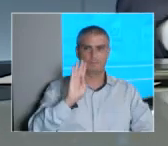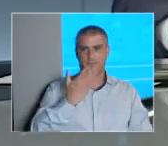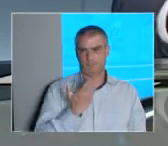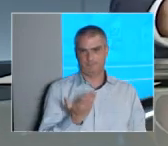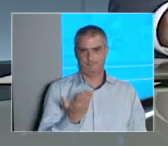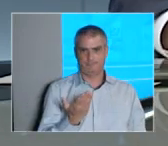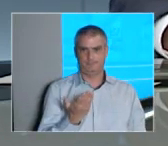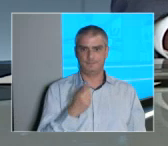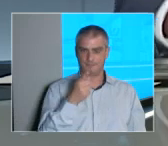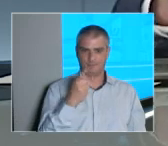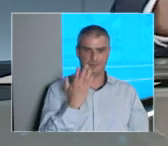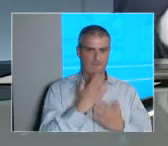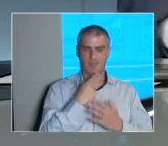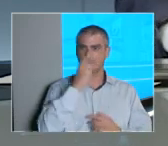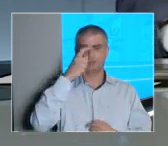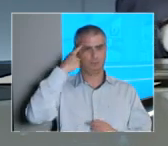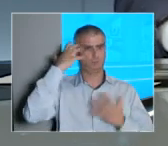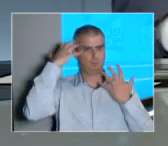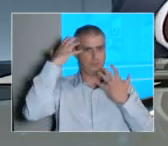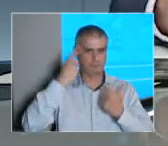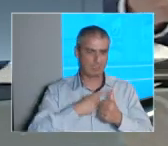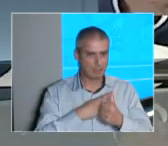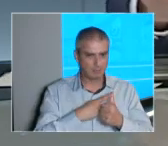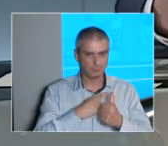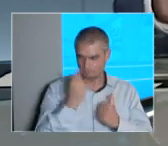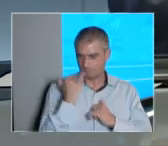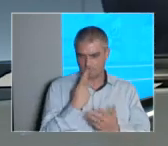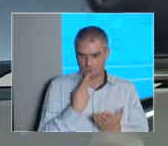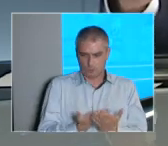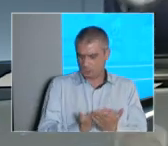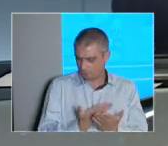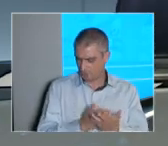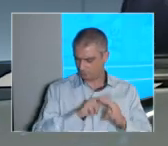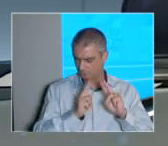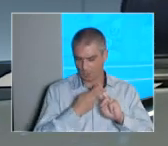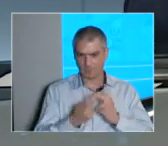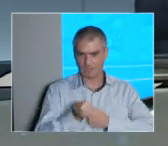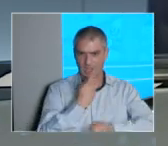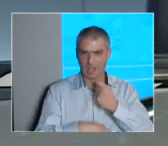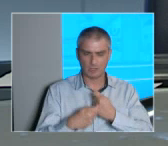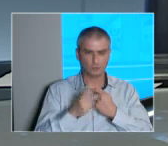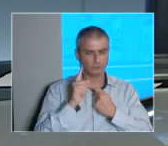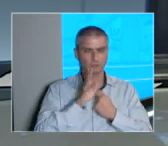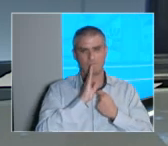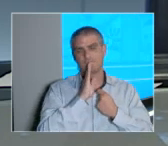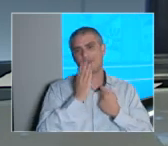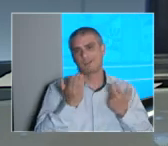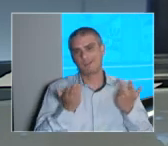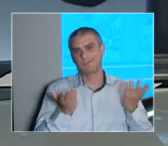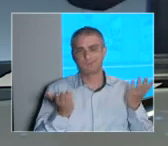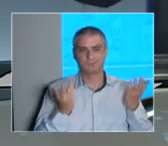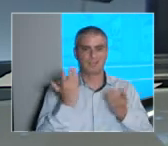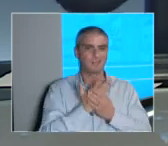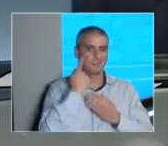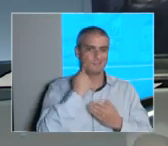נתניהו, אתה קראת לו איש משכיל, מביא תוצאות בינלאומיות, כלכליות, יש לו את הבעיה של